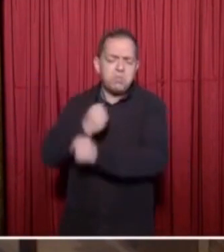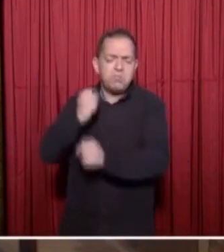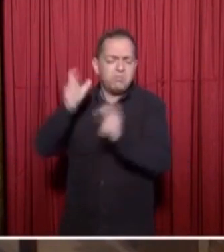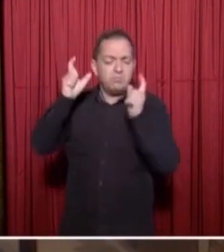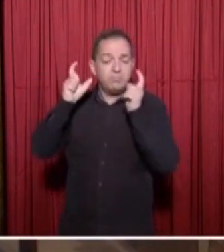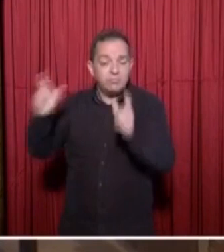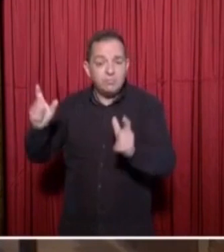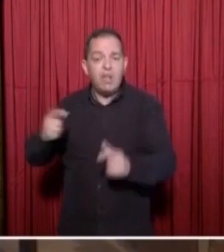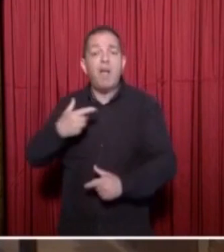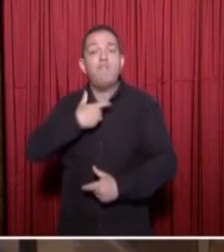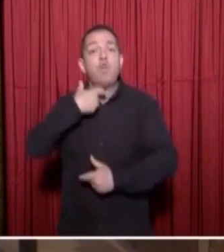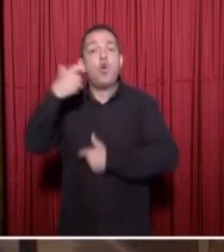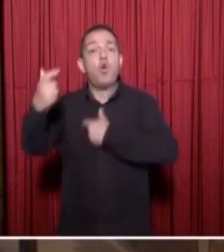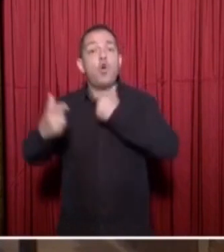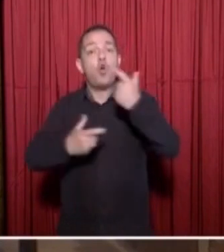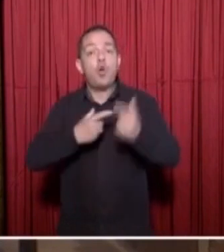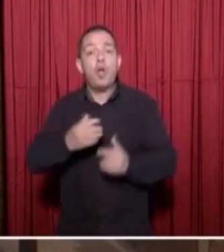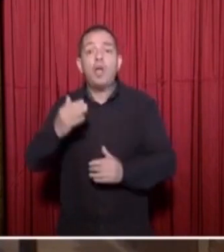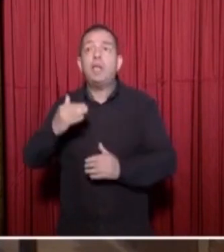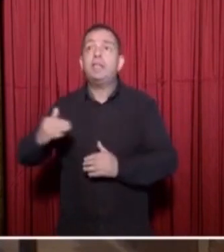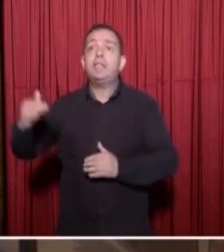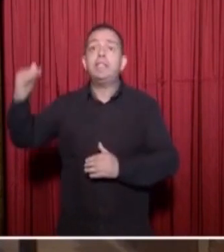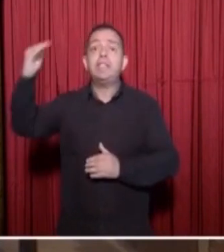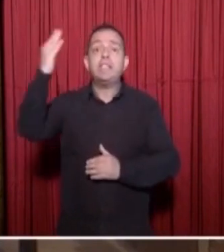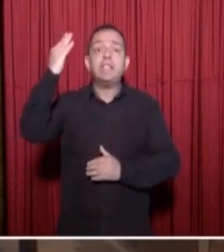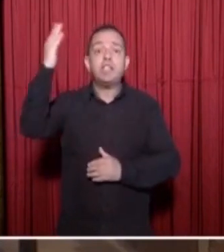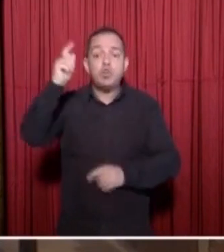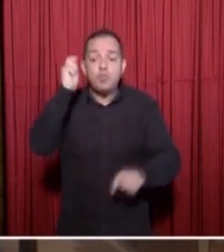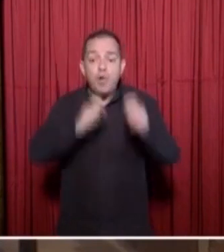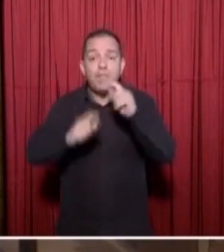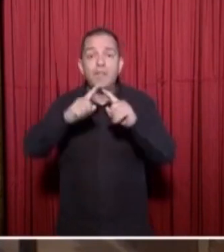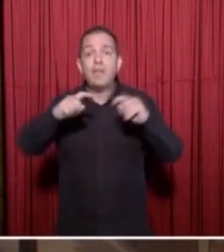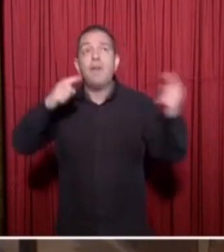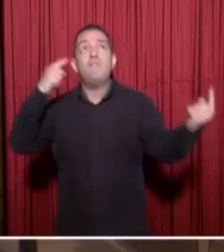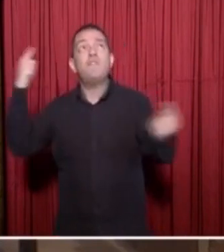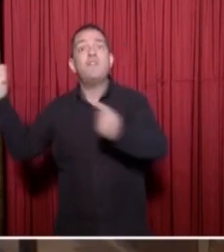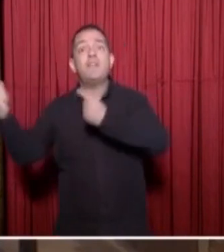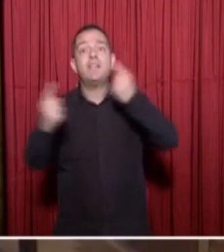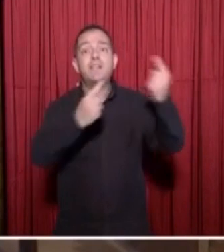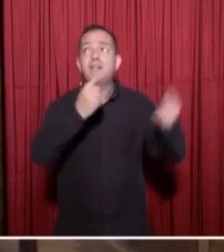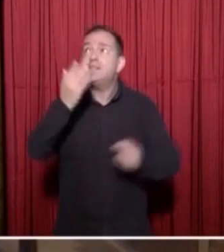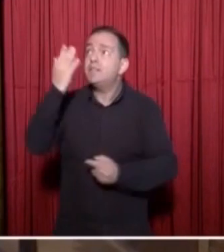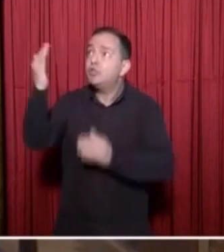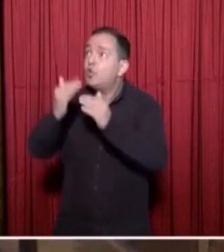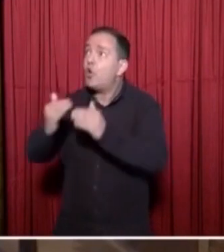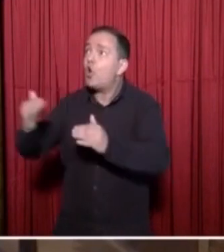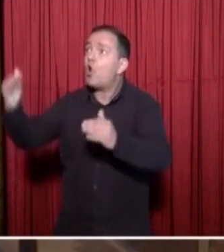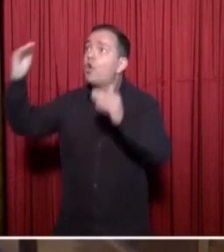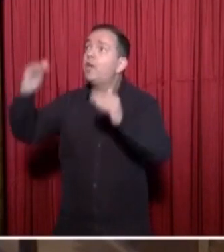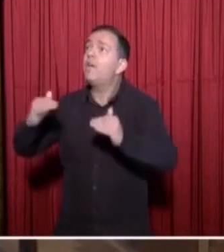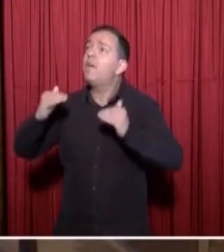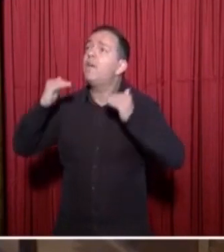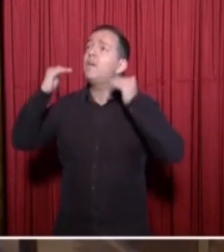τα έργα Κυρίου των Κύριων υμνείτε, και υπερ υψούτε εις